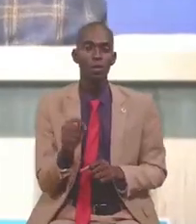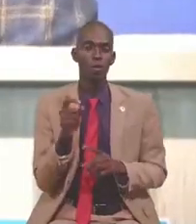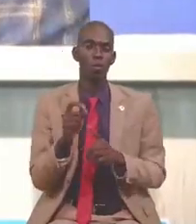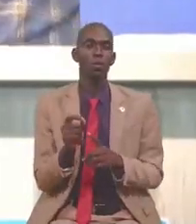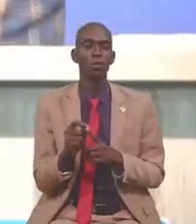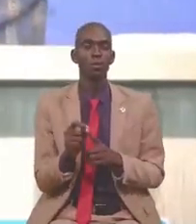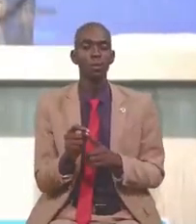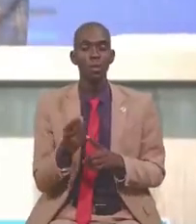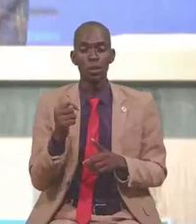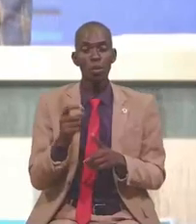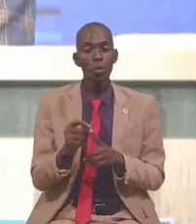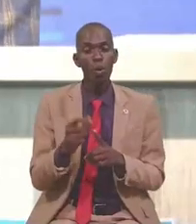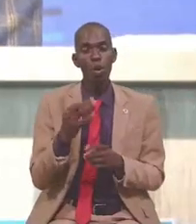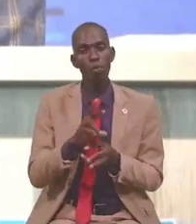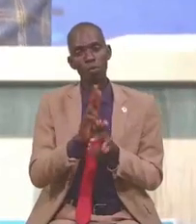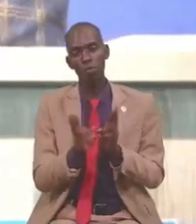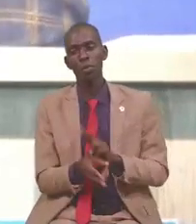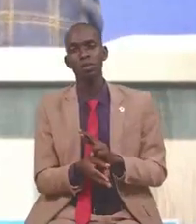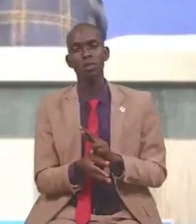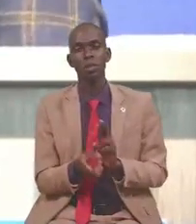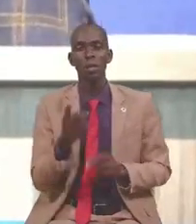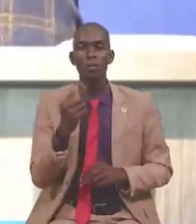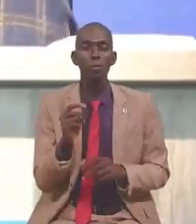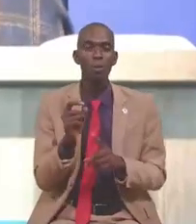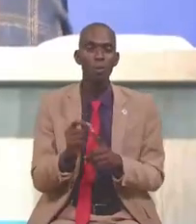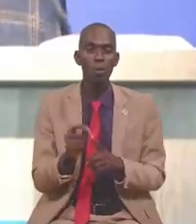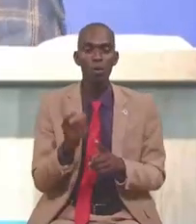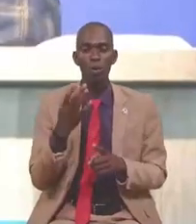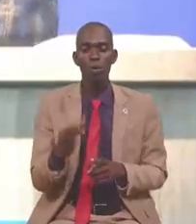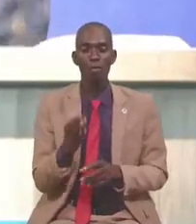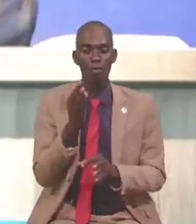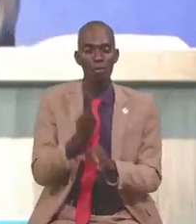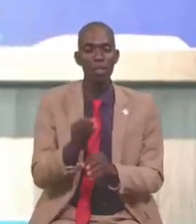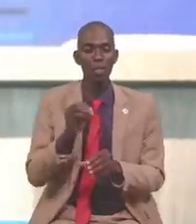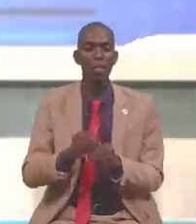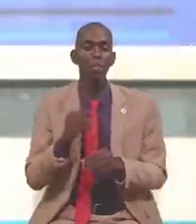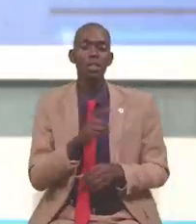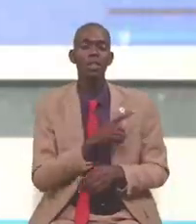la parole de repentance, la parole de foi en Dieu.